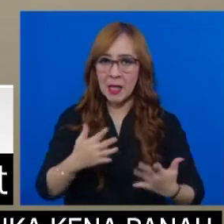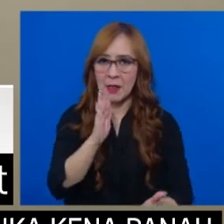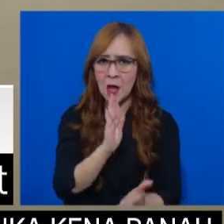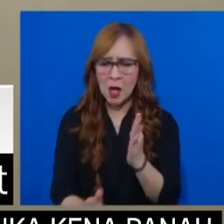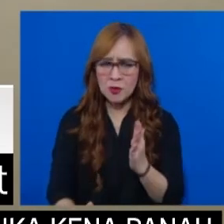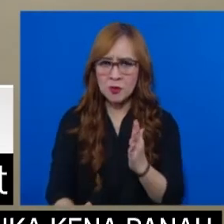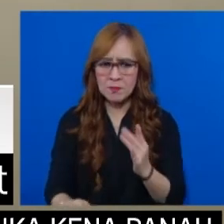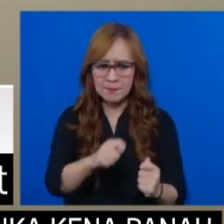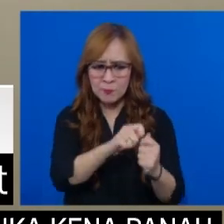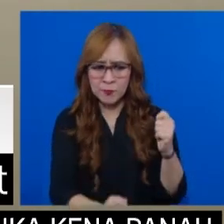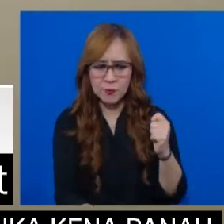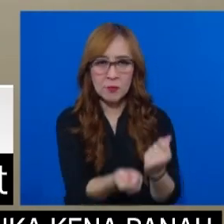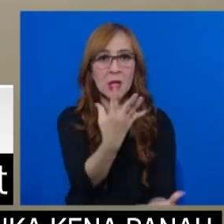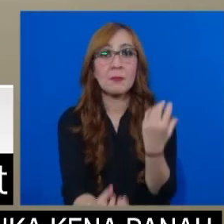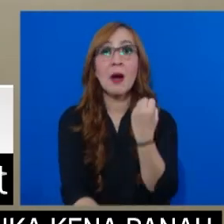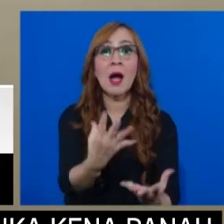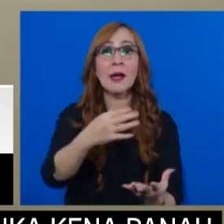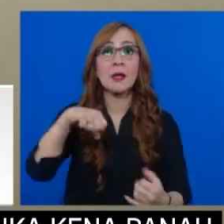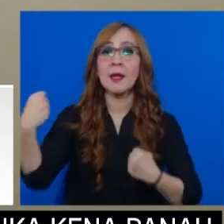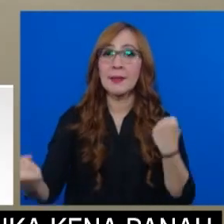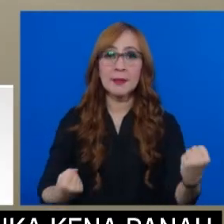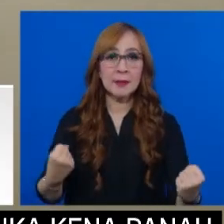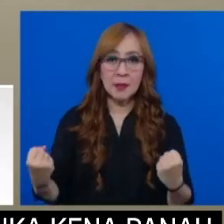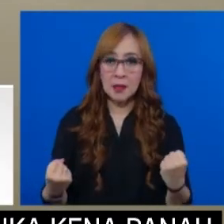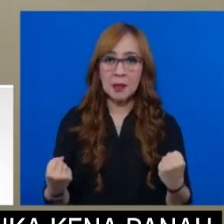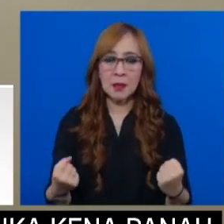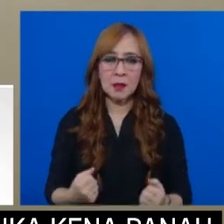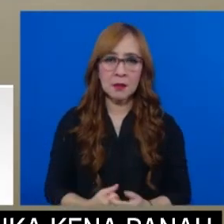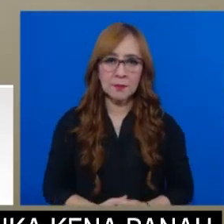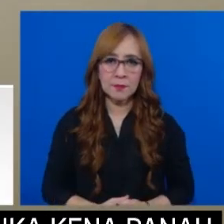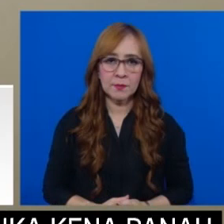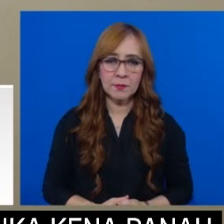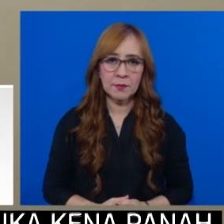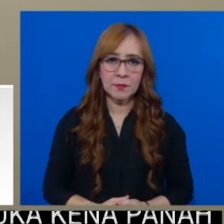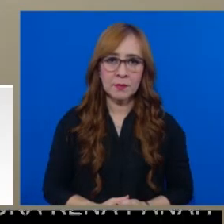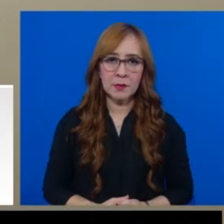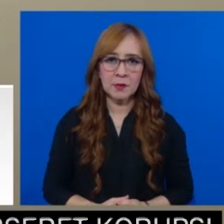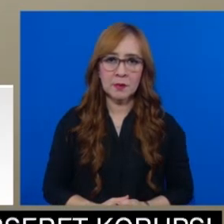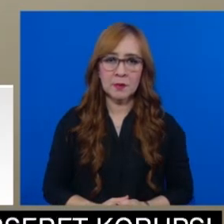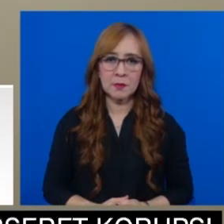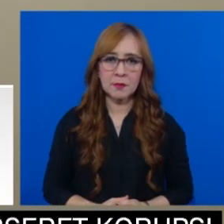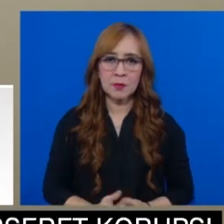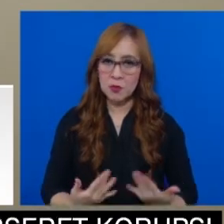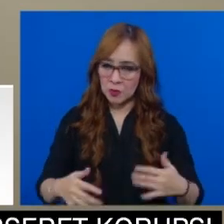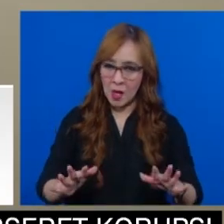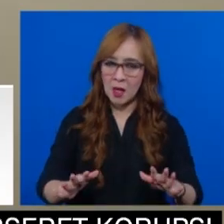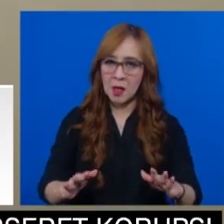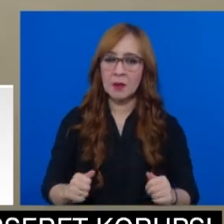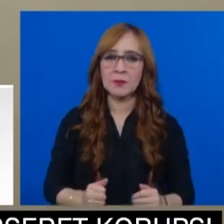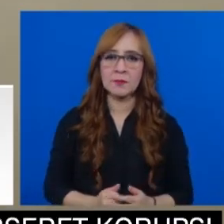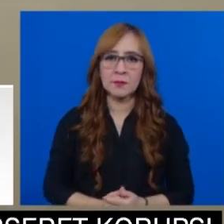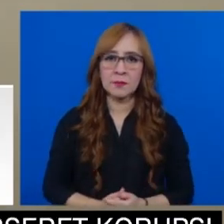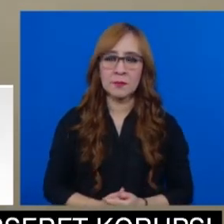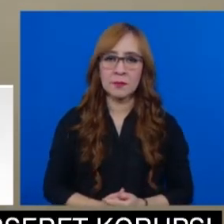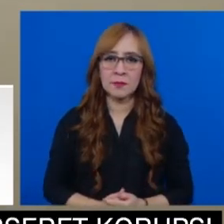membakar truk Mitsubishi tersebut. Nah, selang beberapa menit kemudian, datanglah